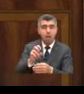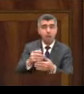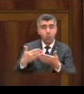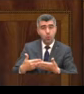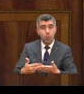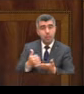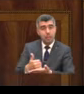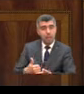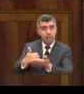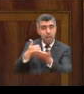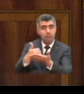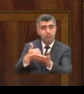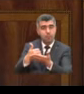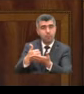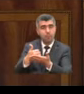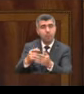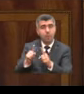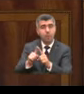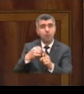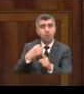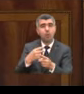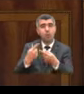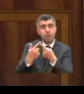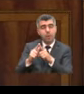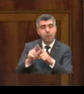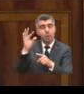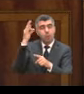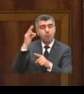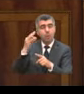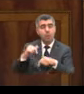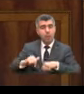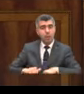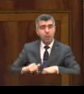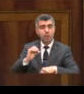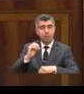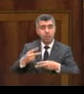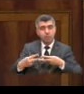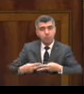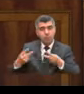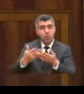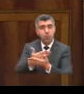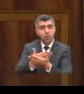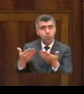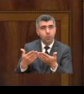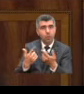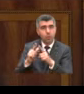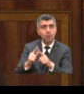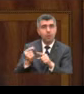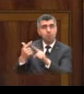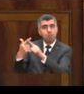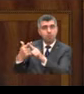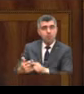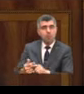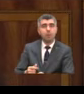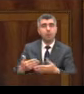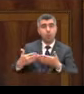الدعم اللي اليوم طلقنا الاعلان في التعاون الوطني؟ مؤسسه التعاون الوطني اليوم طلقنا الاعلان بعد استكمال المسطره مع وزاره الماليه بانه